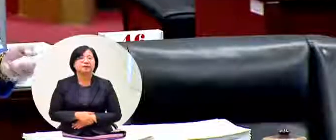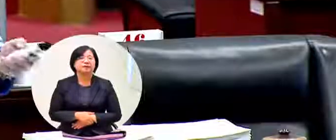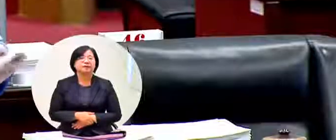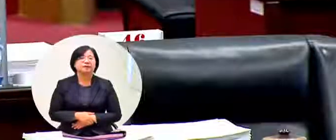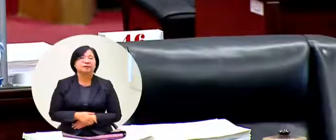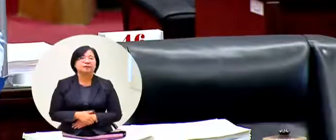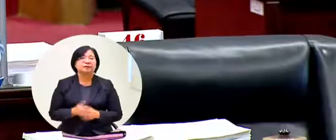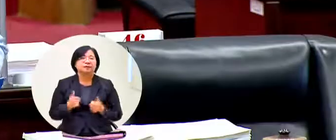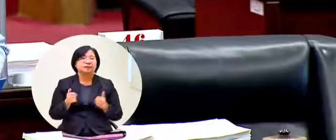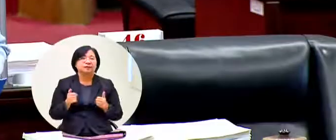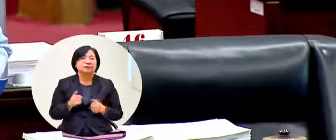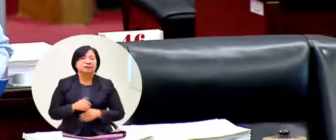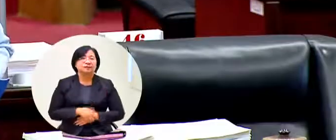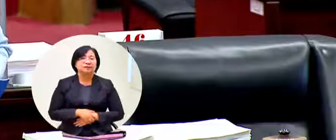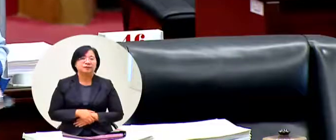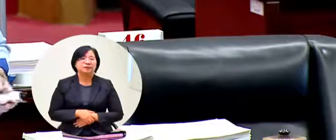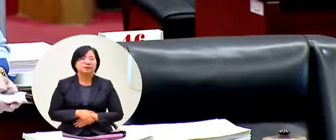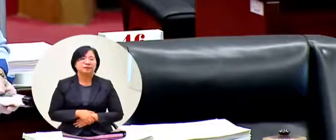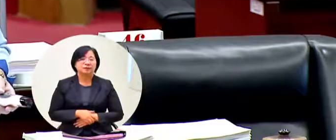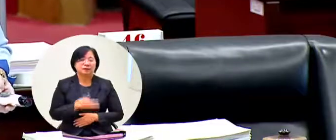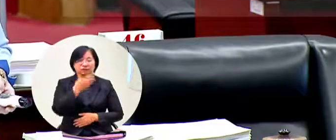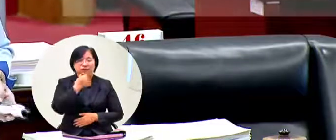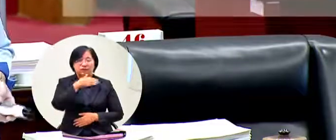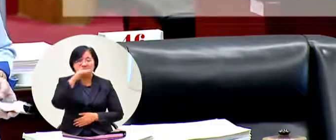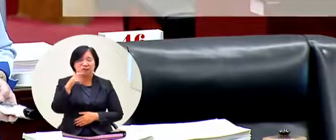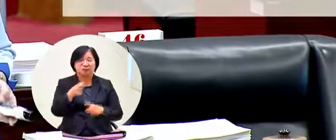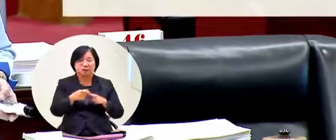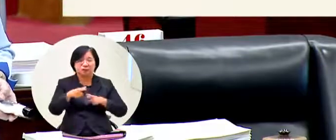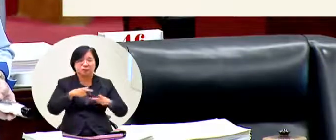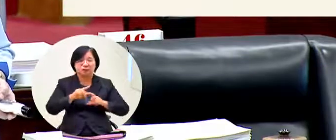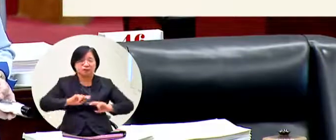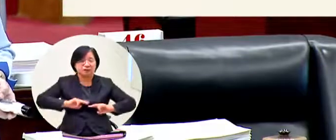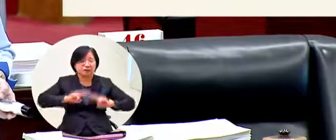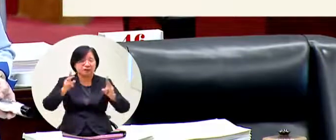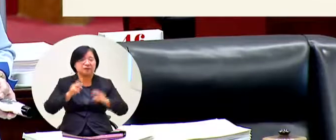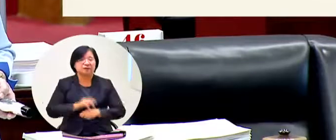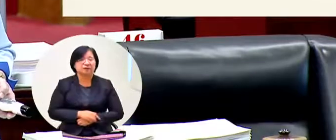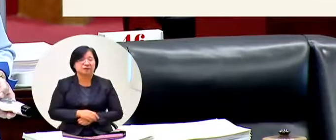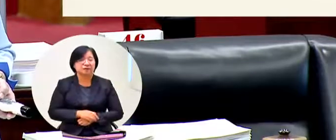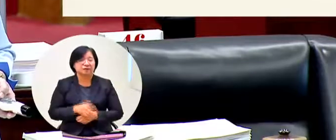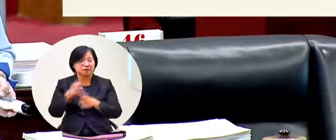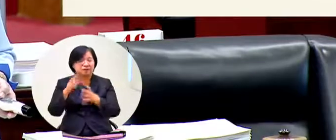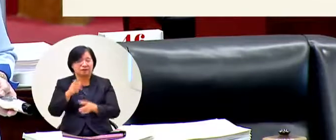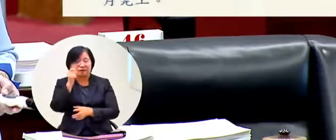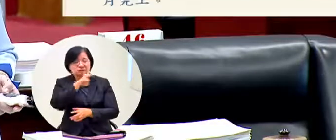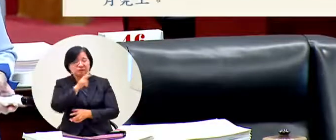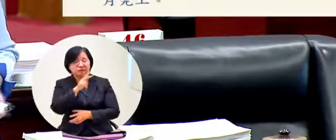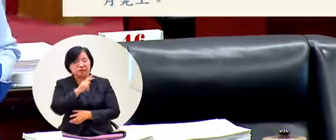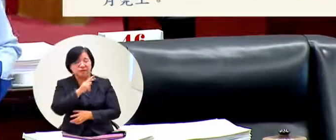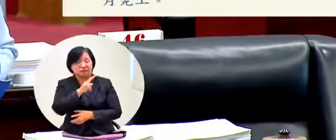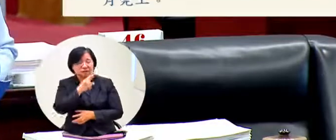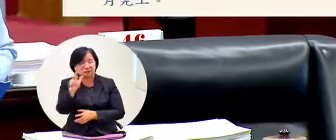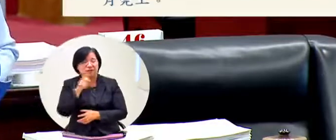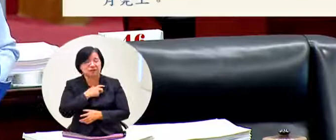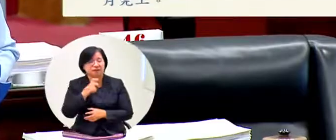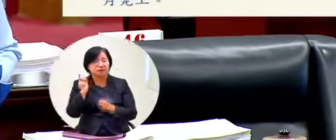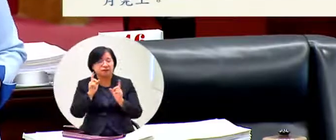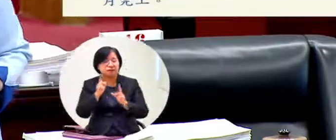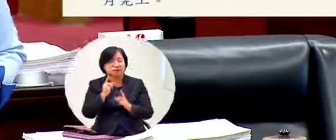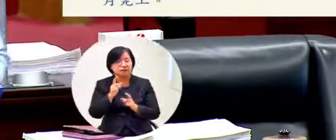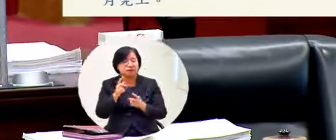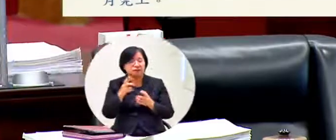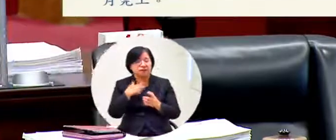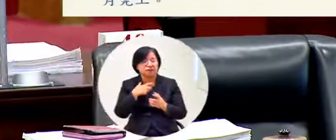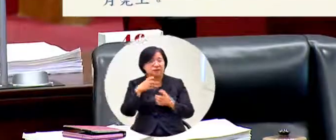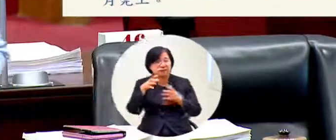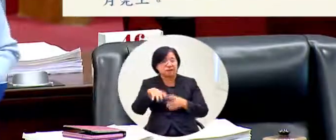谢。 那福山的公园改造要设置特色游戏场跟设施的改善哈，那其实福山